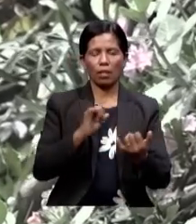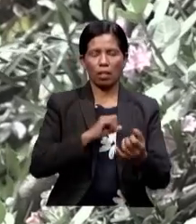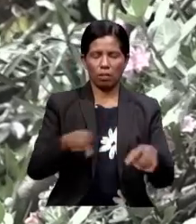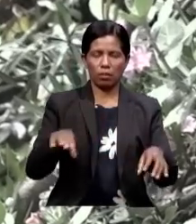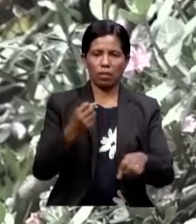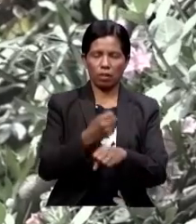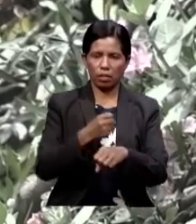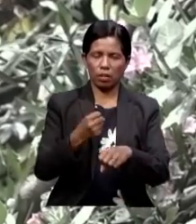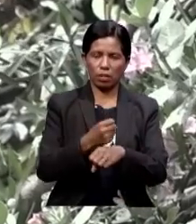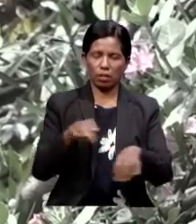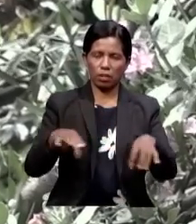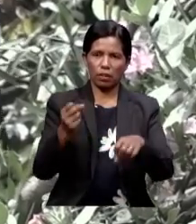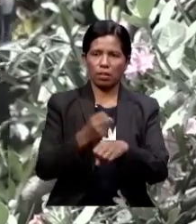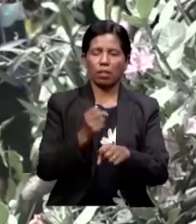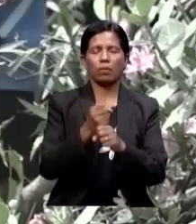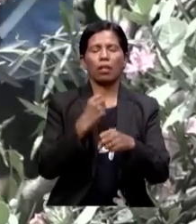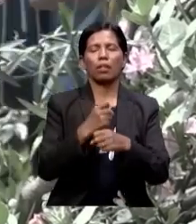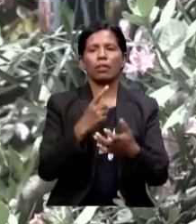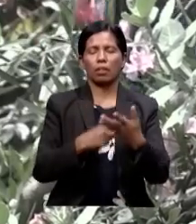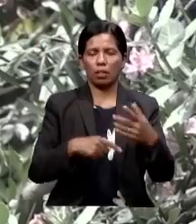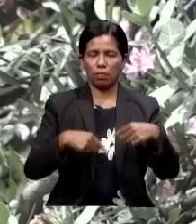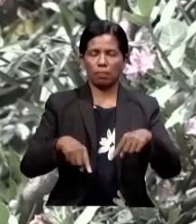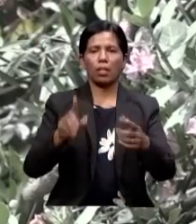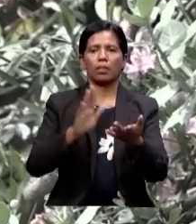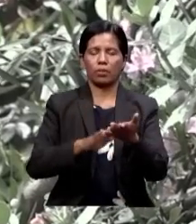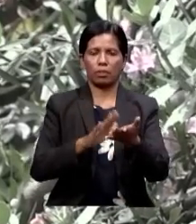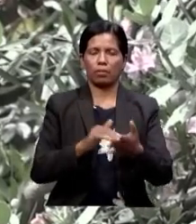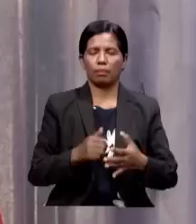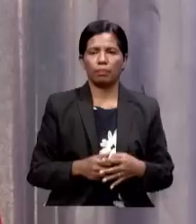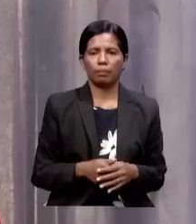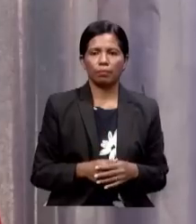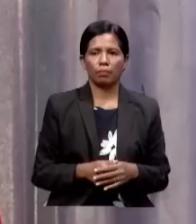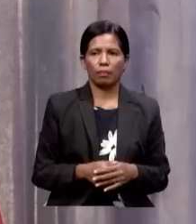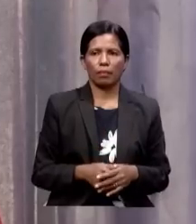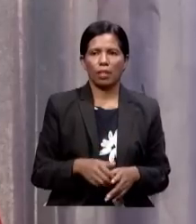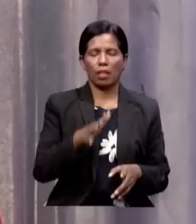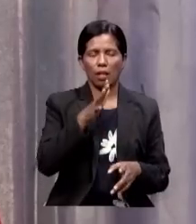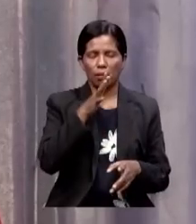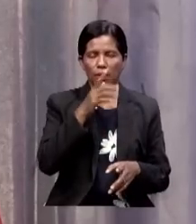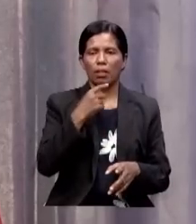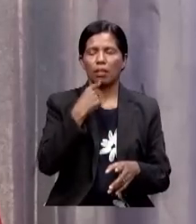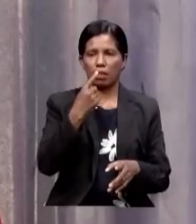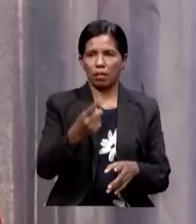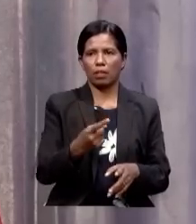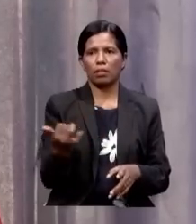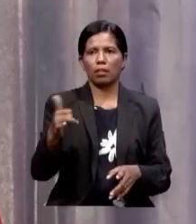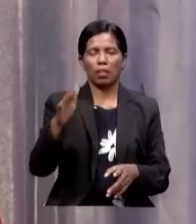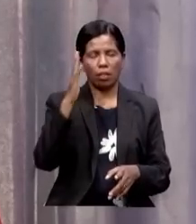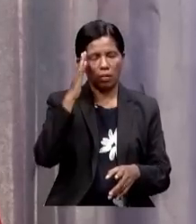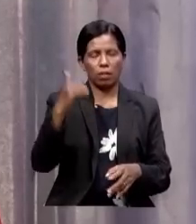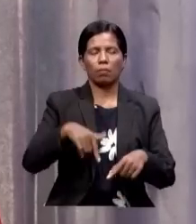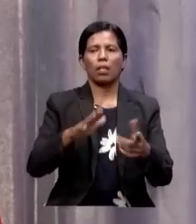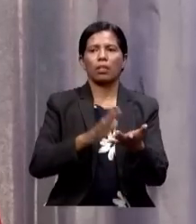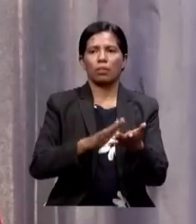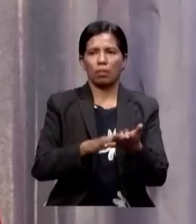sendiri tambah ane sendiri tak hal tan sendiri bani bayi sekolah tan. Ni ama kata mana pa sir hanu ini bayi sekolah mas